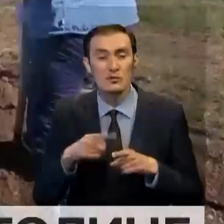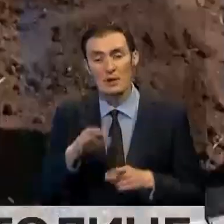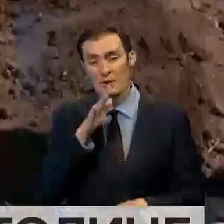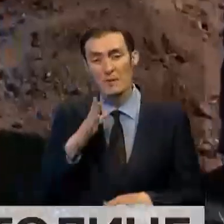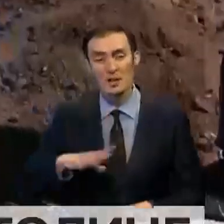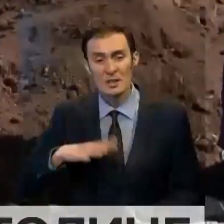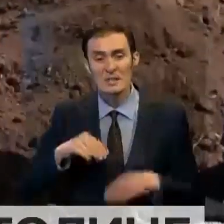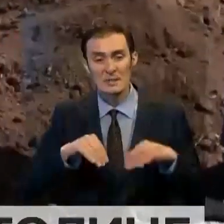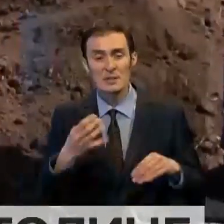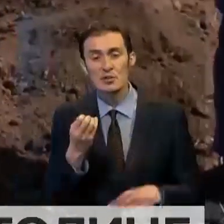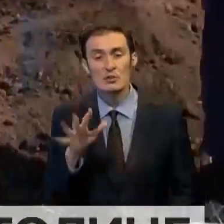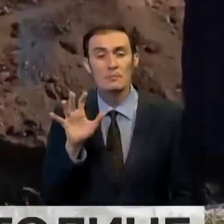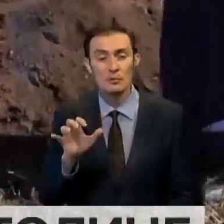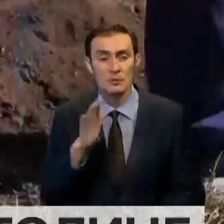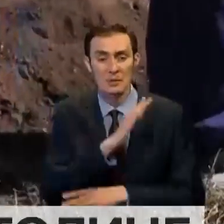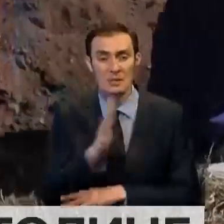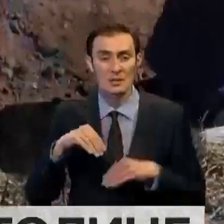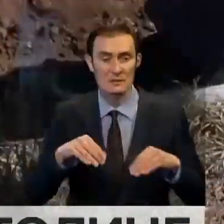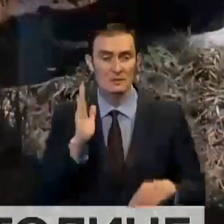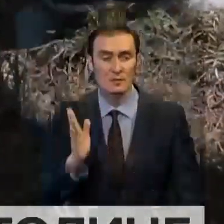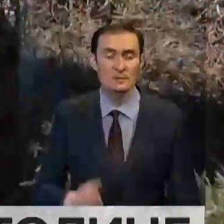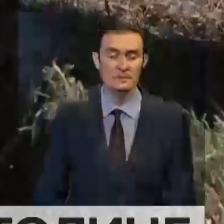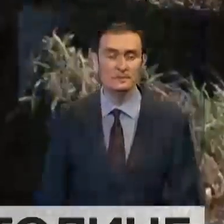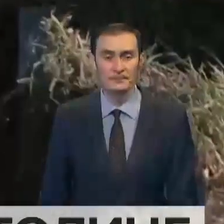ближайшее время ожидается высадка еще 500 саженцев.